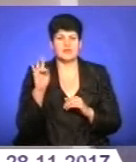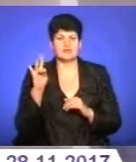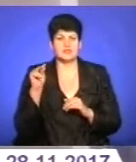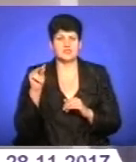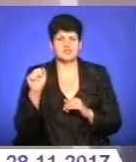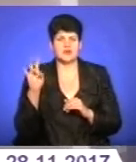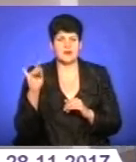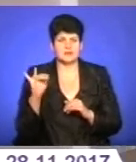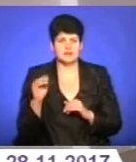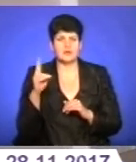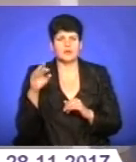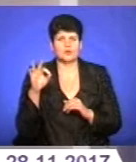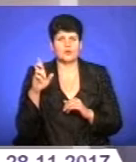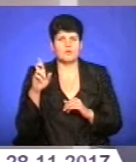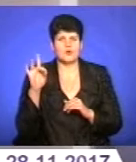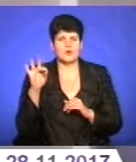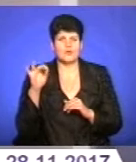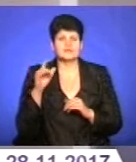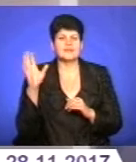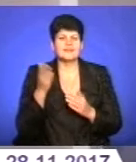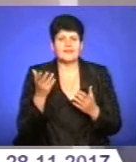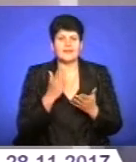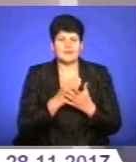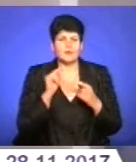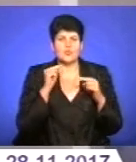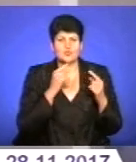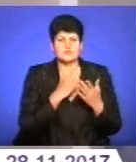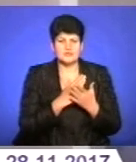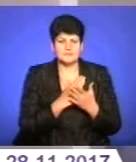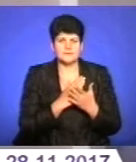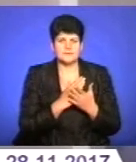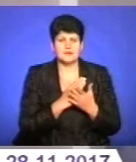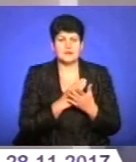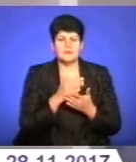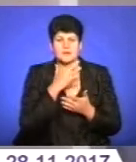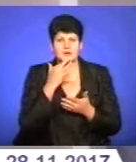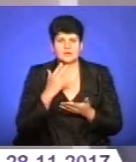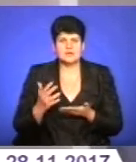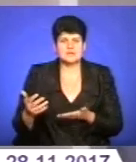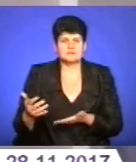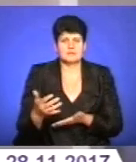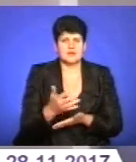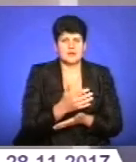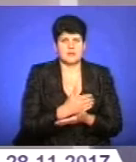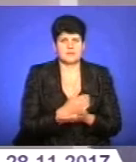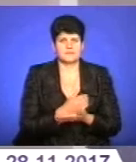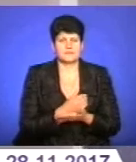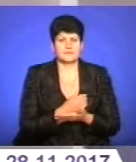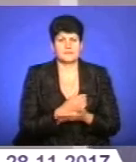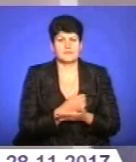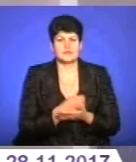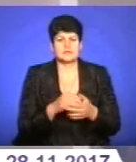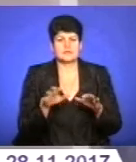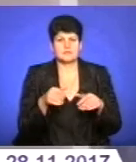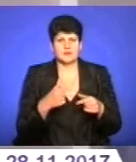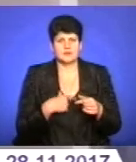мабуть, і цілої області, всюди, де є кукурудза. От багато забрали качанів, тих останків, тих відходів тої кукурузи, населення забрало до